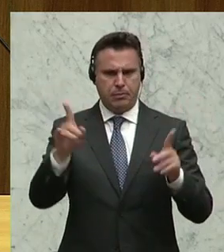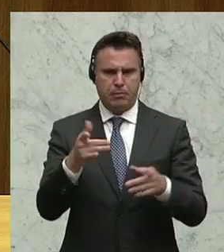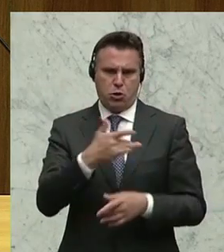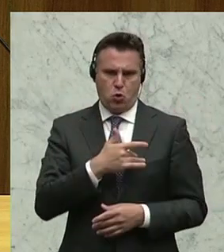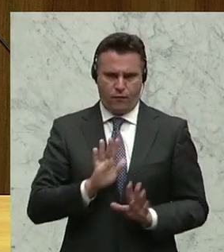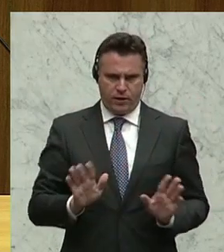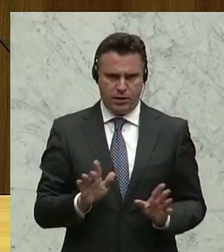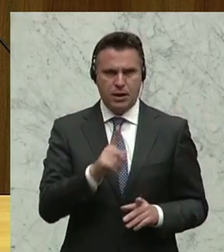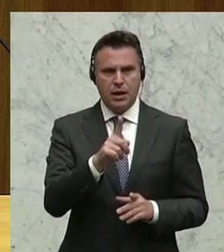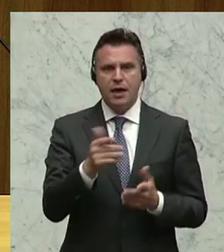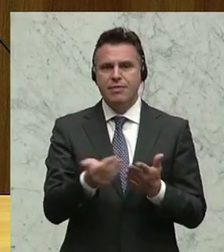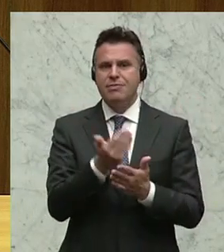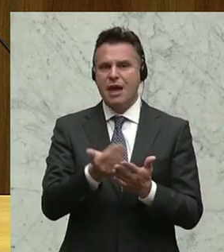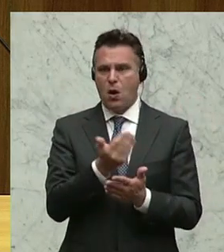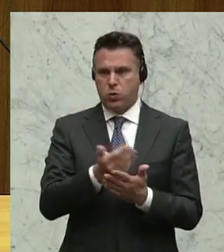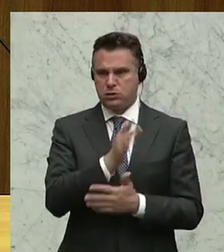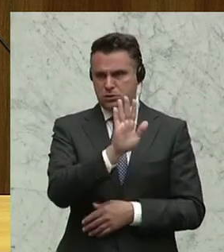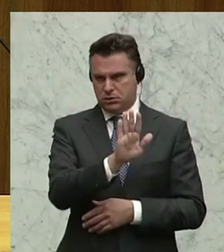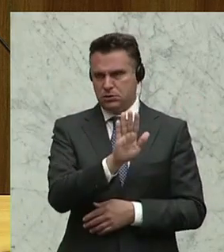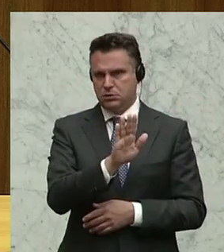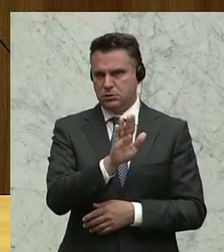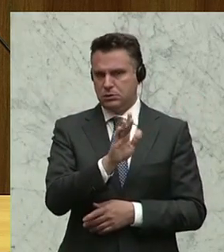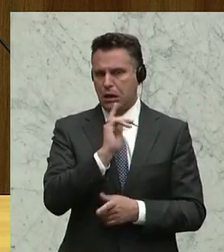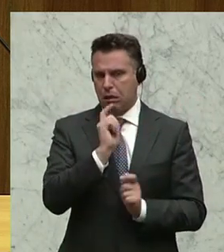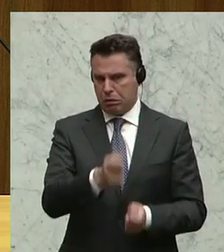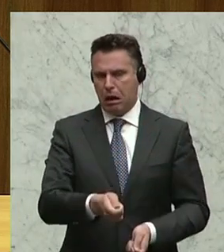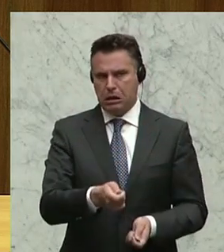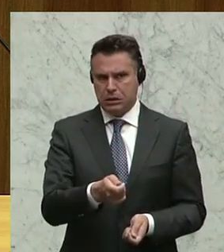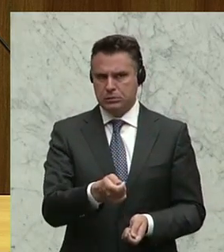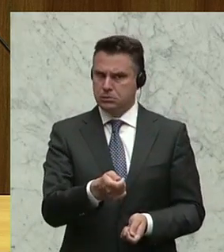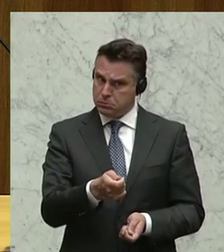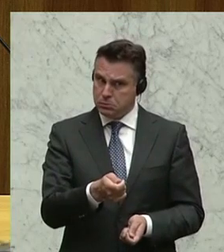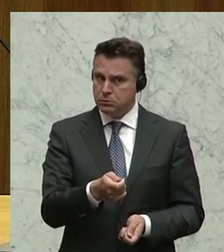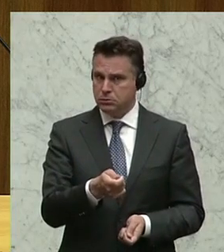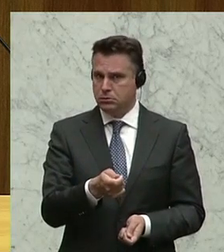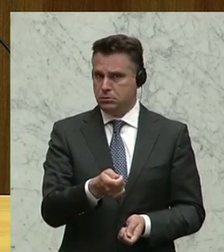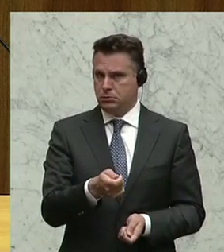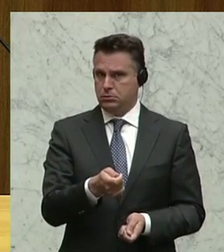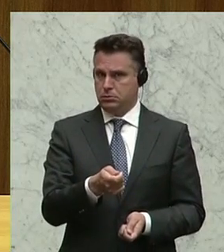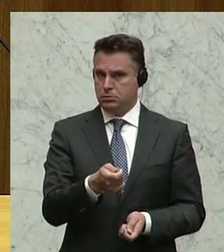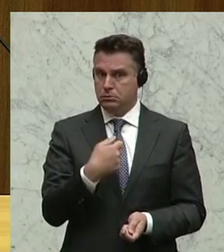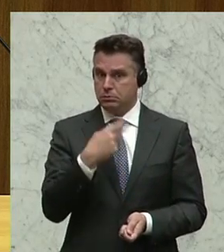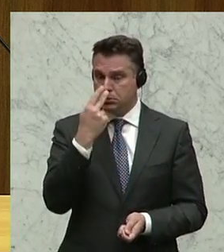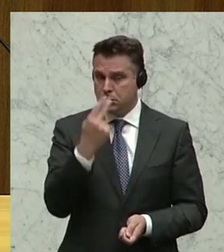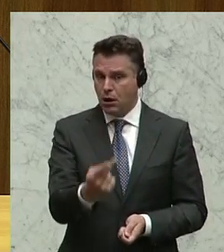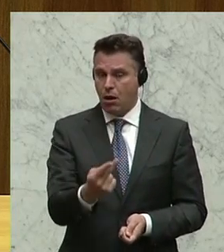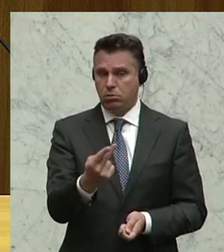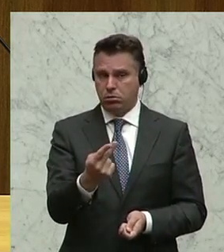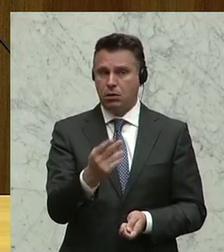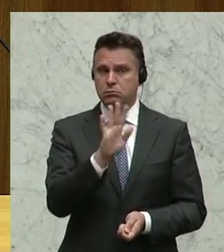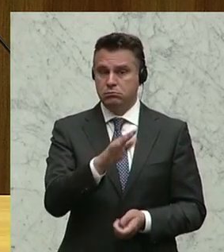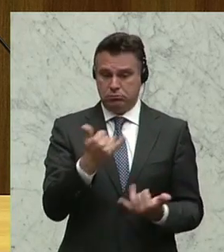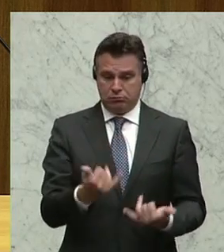zweite, der Antrag von den NEOS. Und da muss ich sagen, es ist wirklich erschütternd, wenn man bedenkt, dass